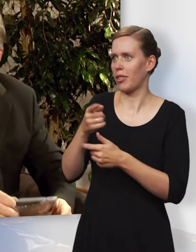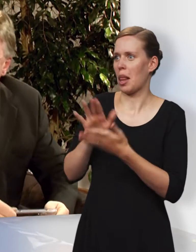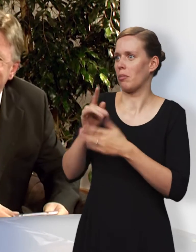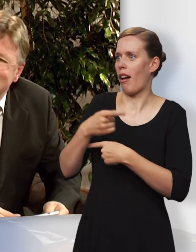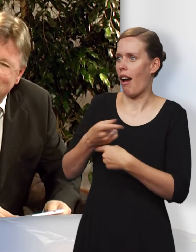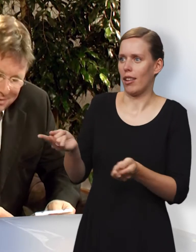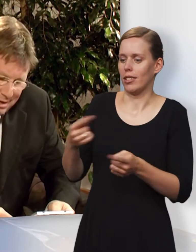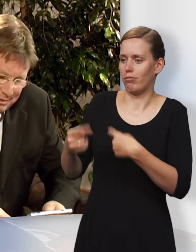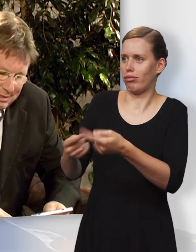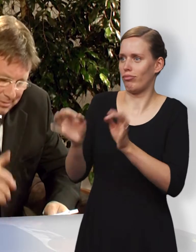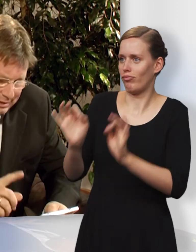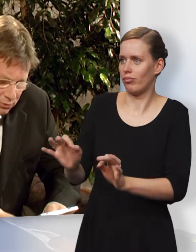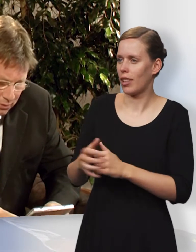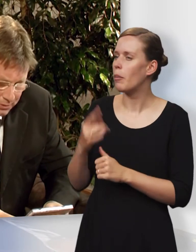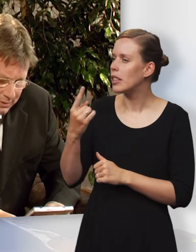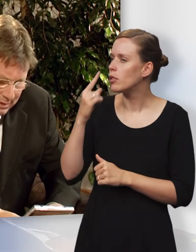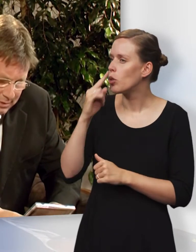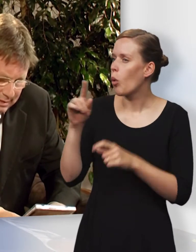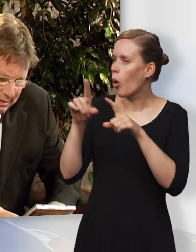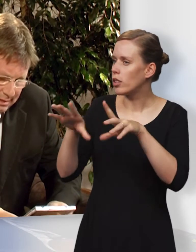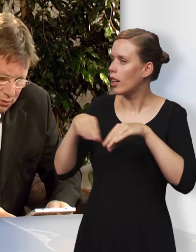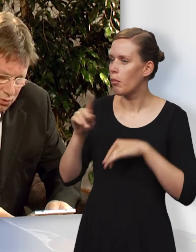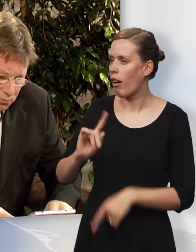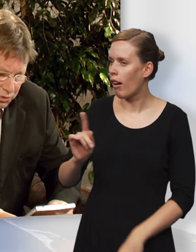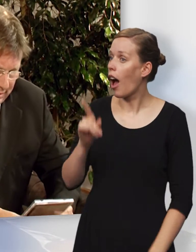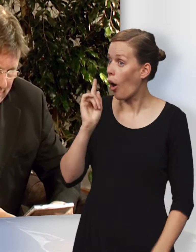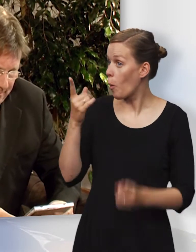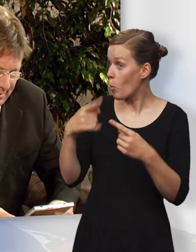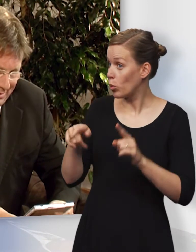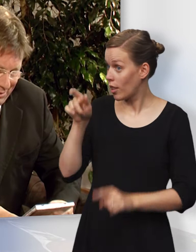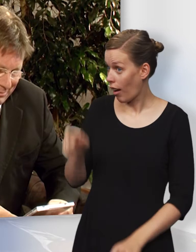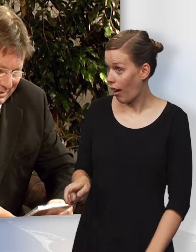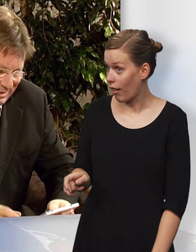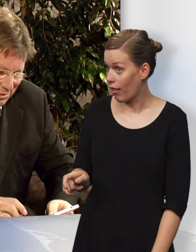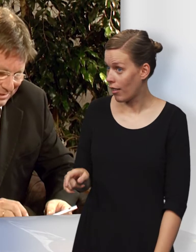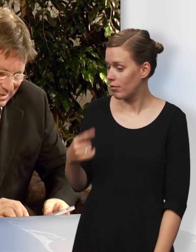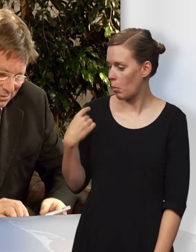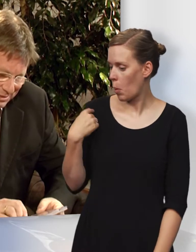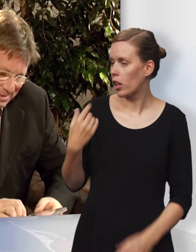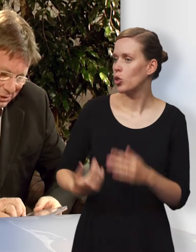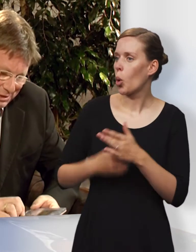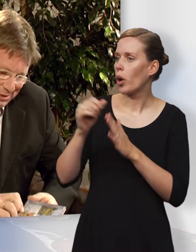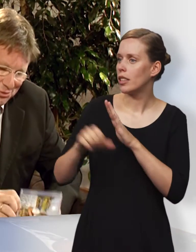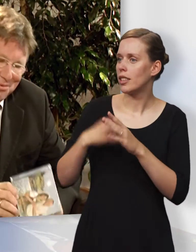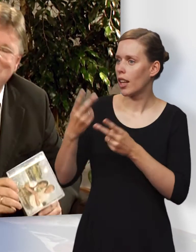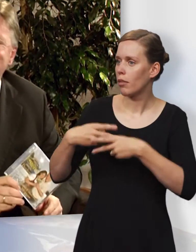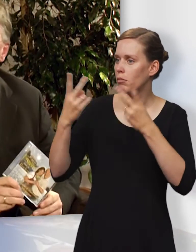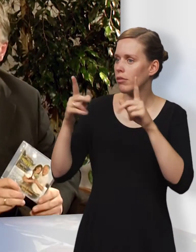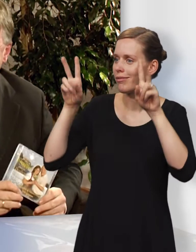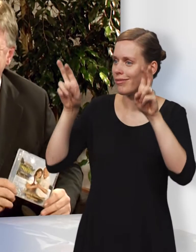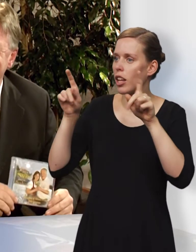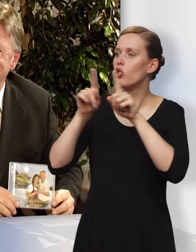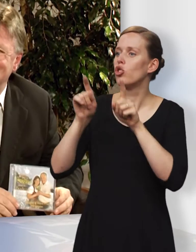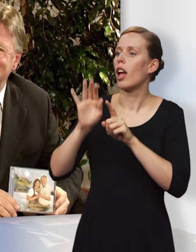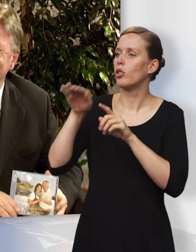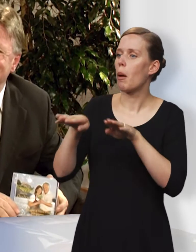alles. Ja. Das ist schön. Ja. Sie sind aber nicht nur Unternehmer, Sie sind auch Musiker und haben jetzt eine neue CD rausgebracht, Stern überm